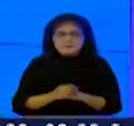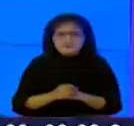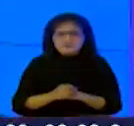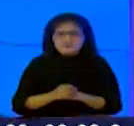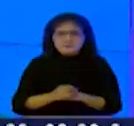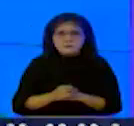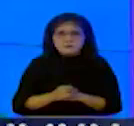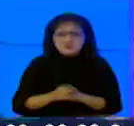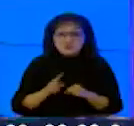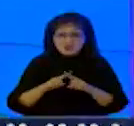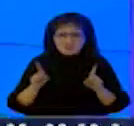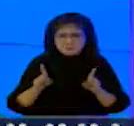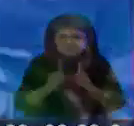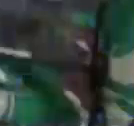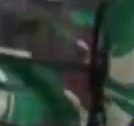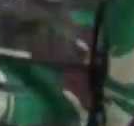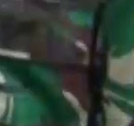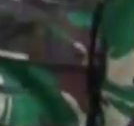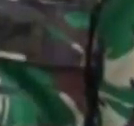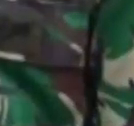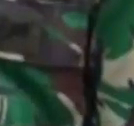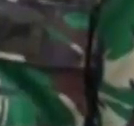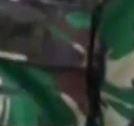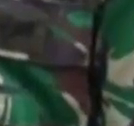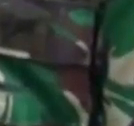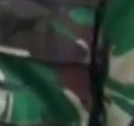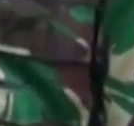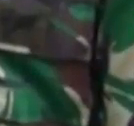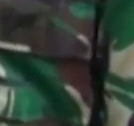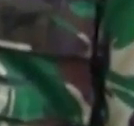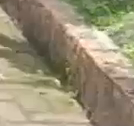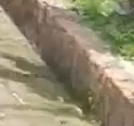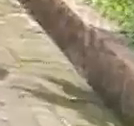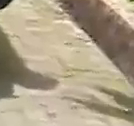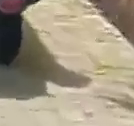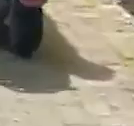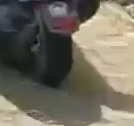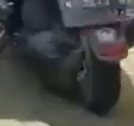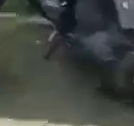Namun physical distancing yang telah diterapkan selama 2 minggu di Kota Malang masih banyak dilanggar.